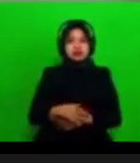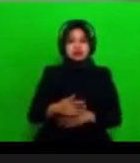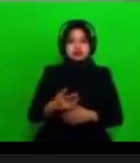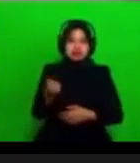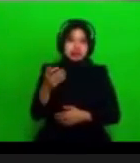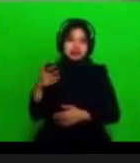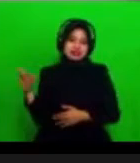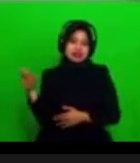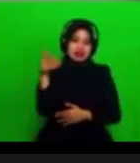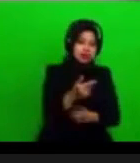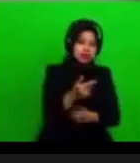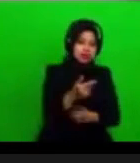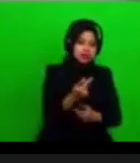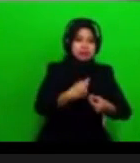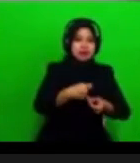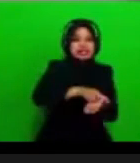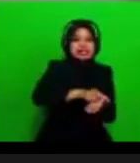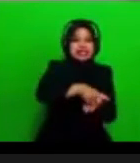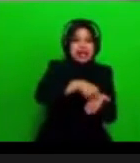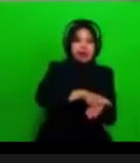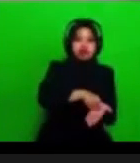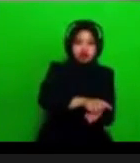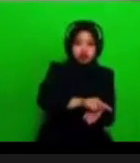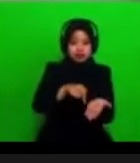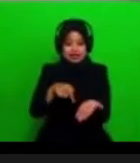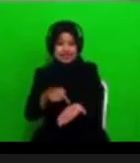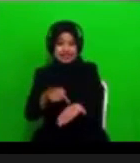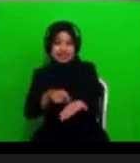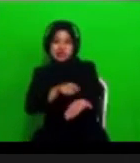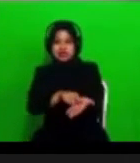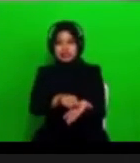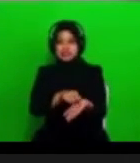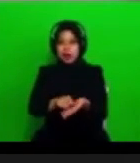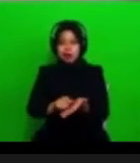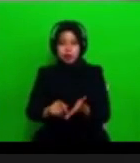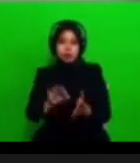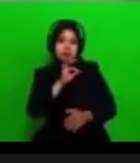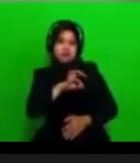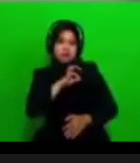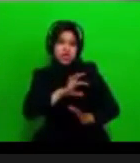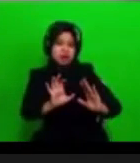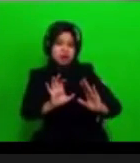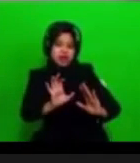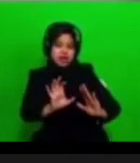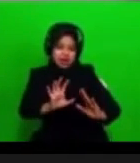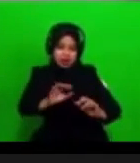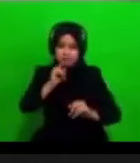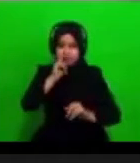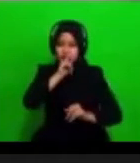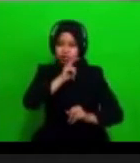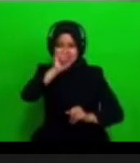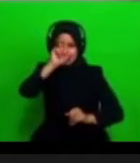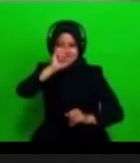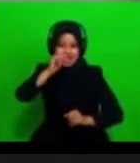pasar membeli jamu, jamu ternyata banyak khasiat. Jangan